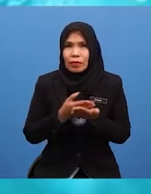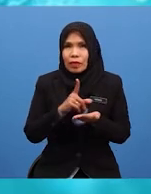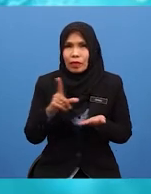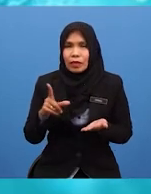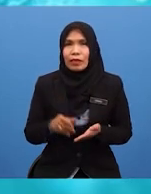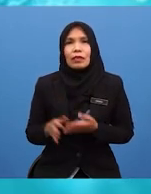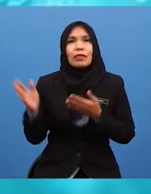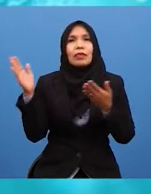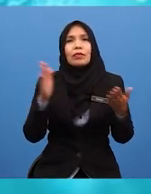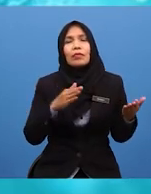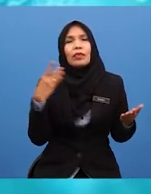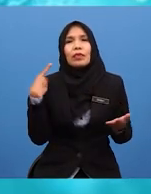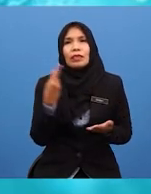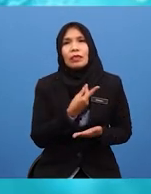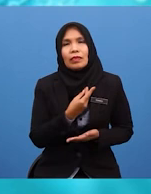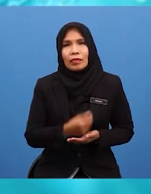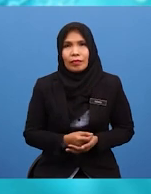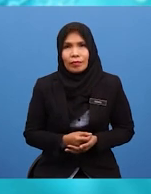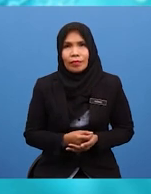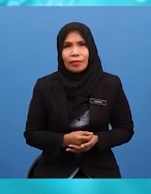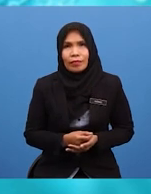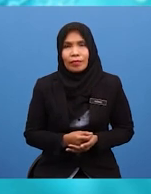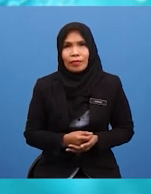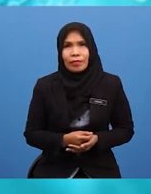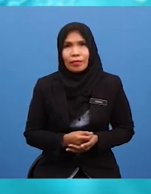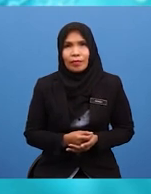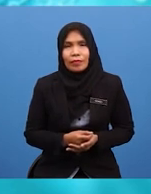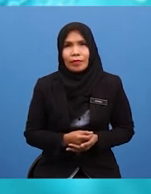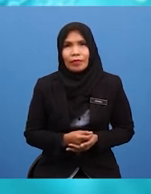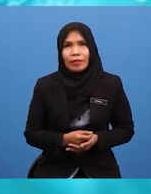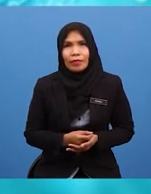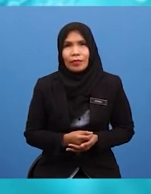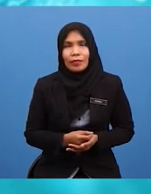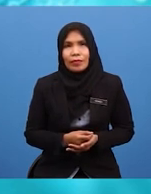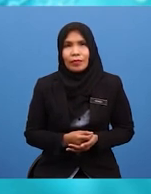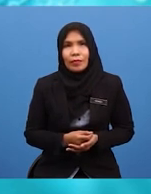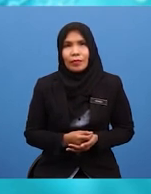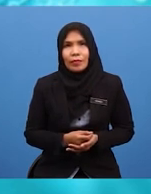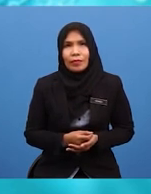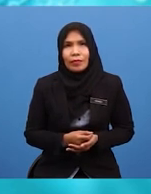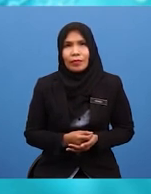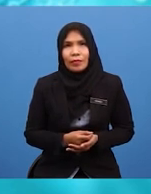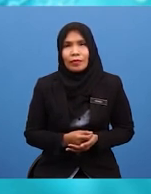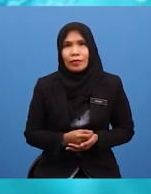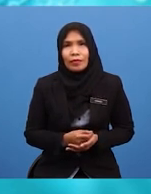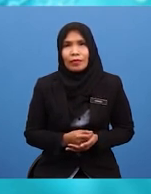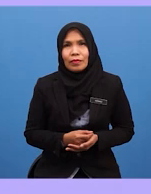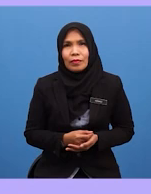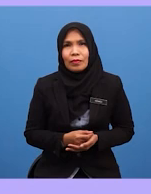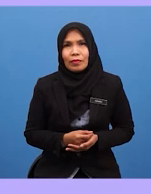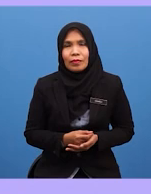Baiklah, mari kita mengulang kaji apa yang berlaku semasa